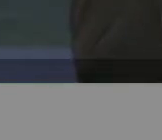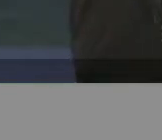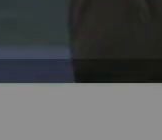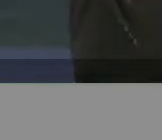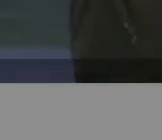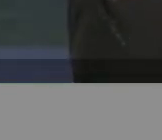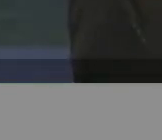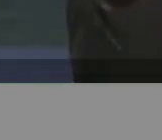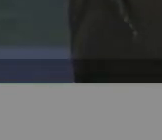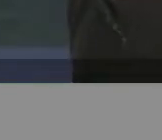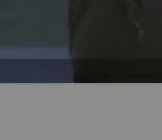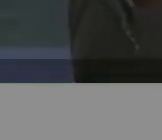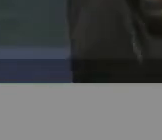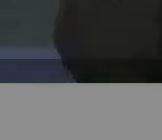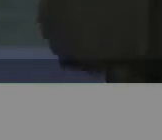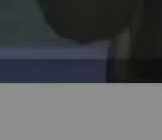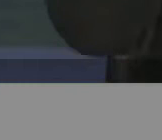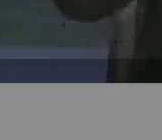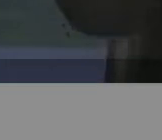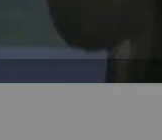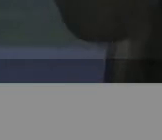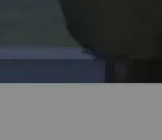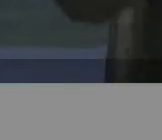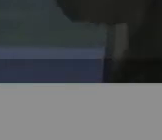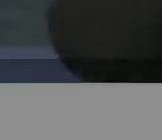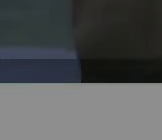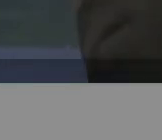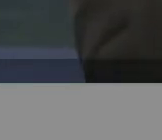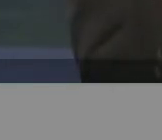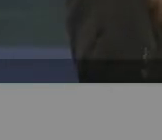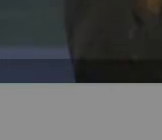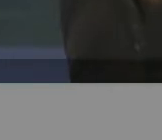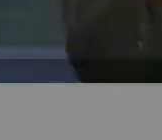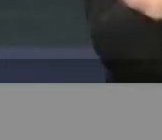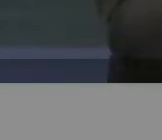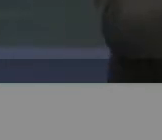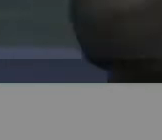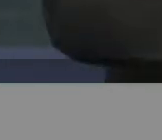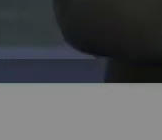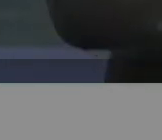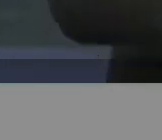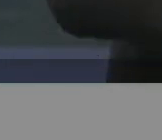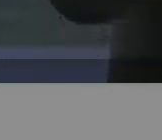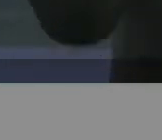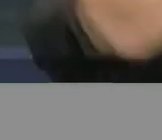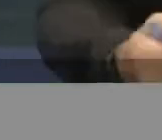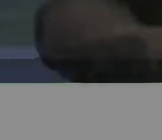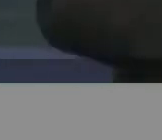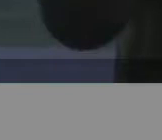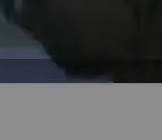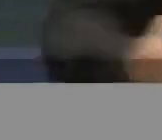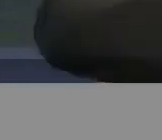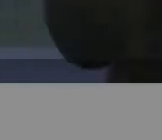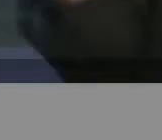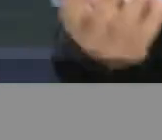לישראל, אבל כן, תמשיך. כן, בדיוק, זה בדיוק היה המשפט הבא שלי. אבל בוא נגיד שכולם יגידו את זה, וגם זה לא נכון. איפה פה מדברים? שוק